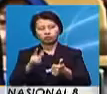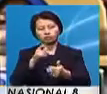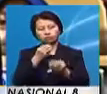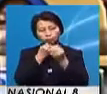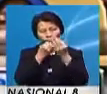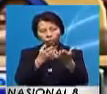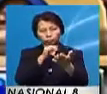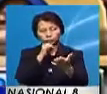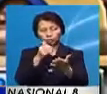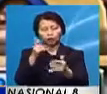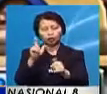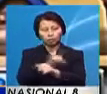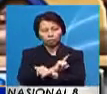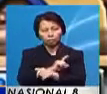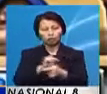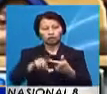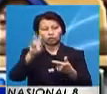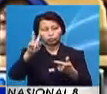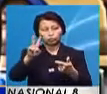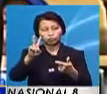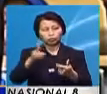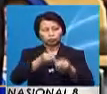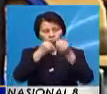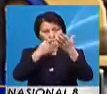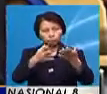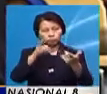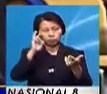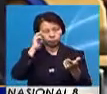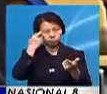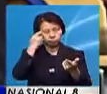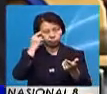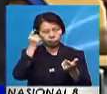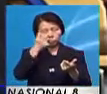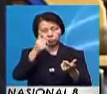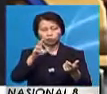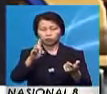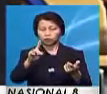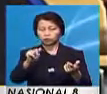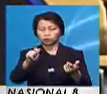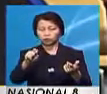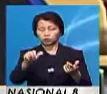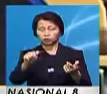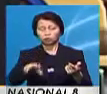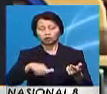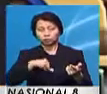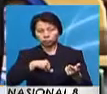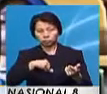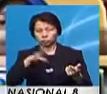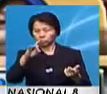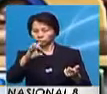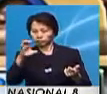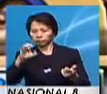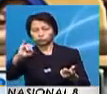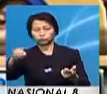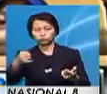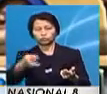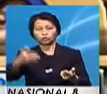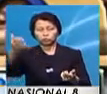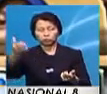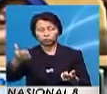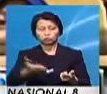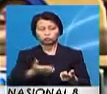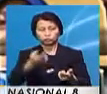dua, terdapat yang diragui. Di mana sehingga sekarang menurut data yang saya terima, 800 juta daripada tuntutan